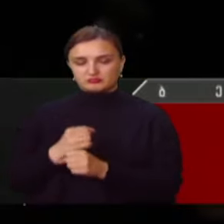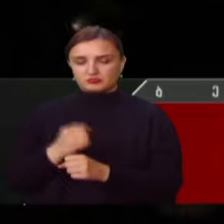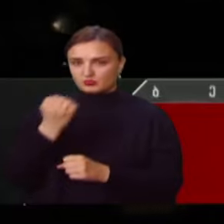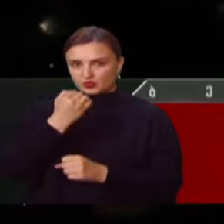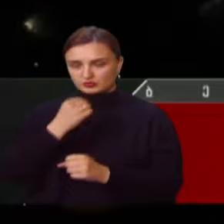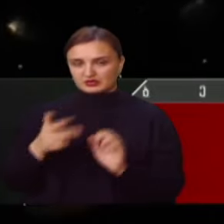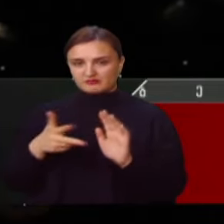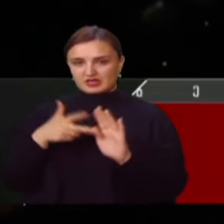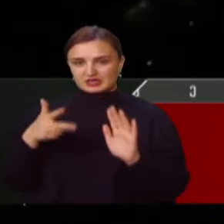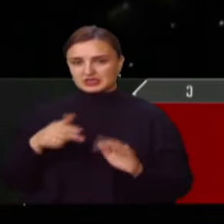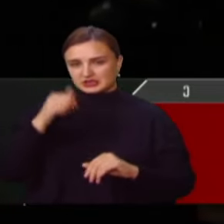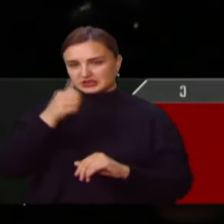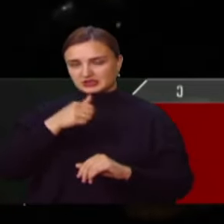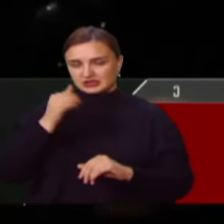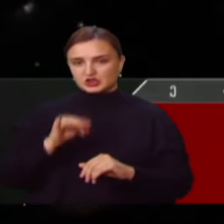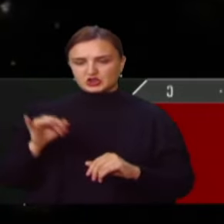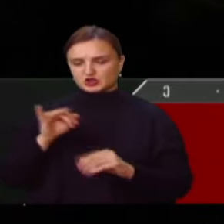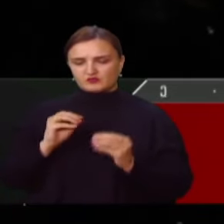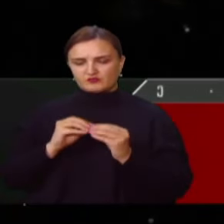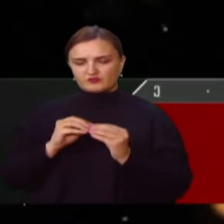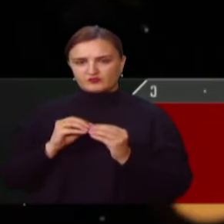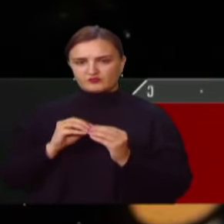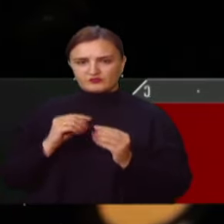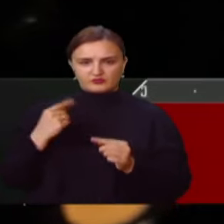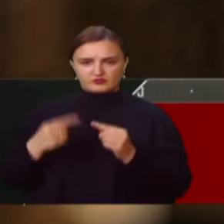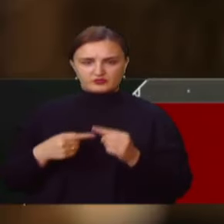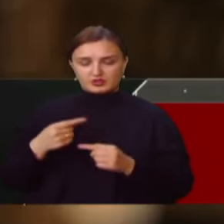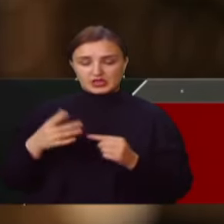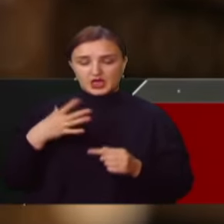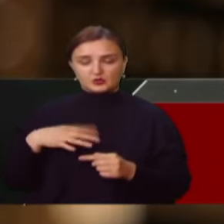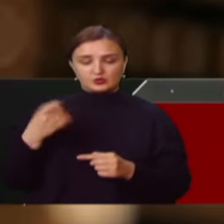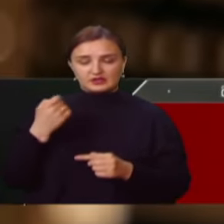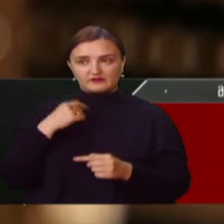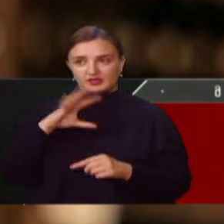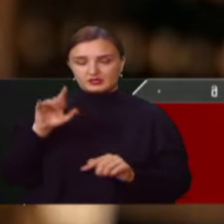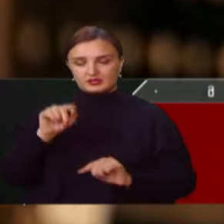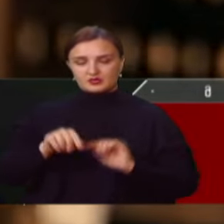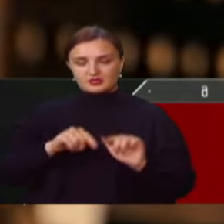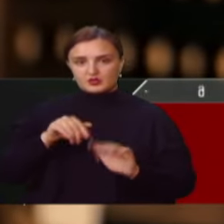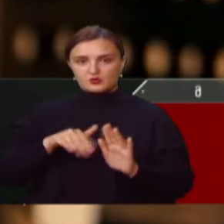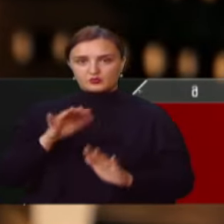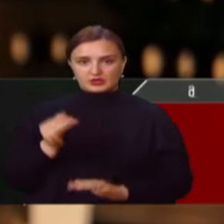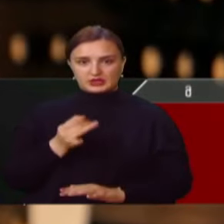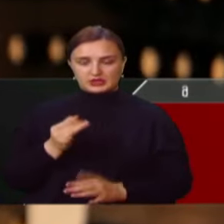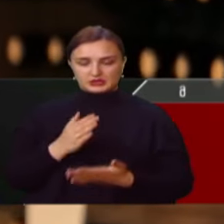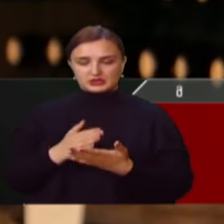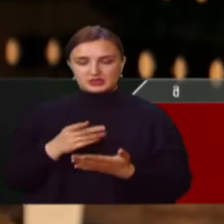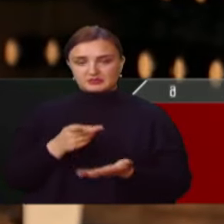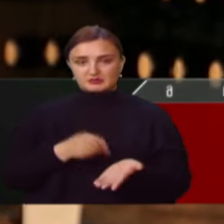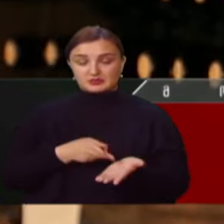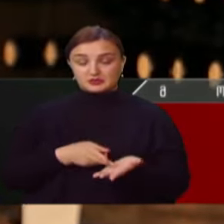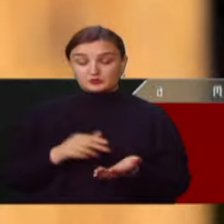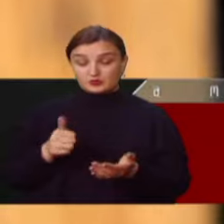პროდუქტს. 8000 წლიანი უწყვეტი ისტორიიდან გამომდინარე ქართული ღვინის მიმართ ინტერესი სულ უფრო მზარდია. ამის დასტურია